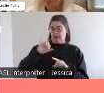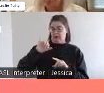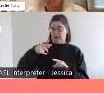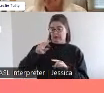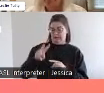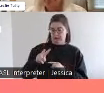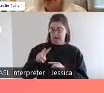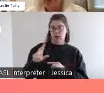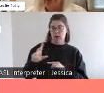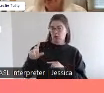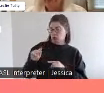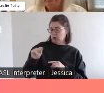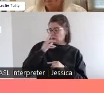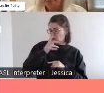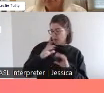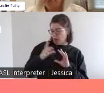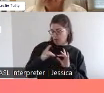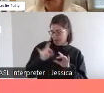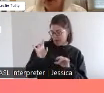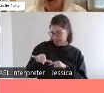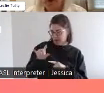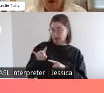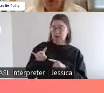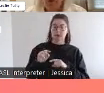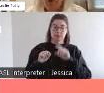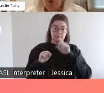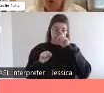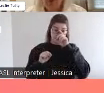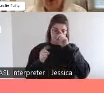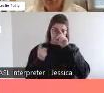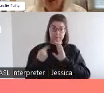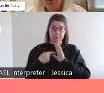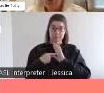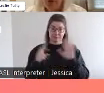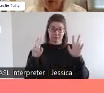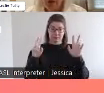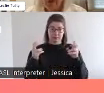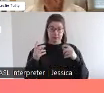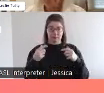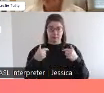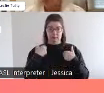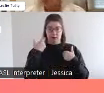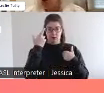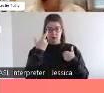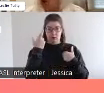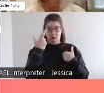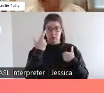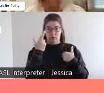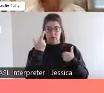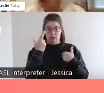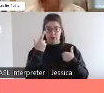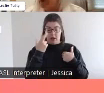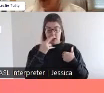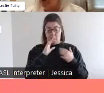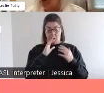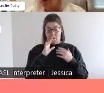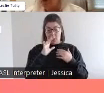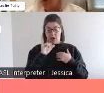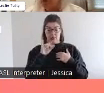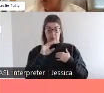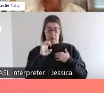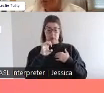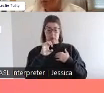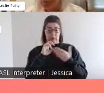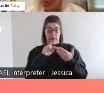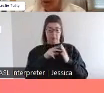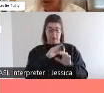jugement. Ensuite, 20 femmes ont parlé du fait de se renseigner sur l'AVC. Voici un exemple. J'ai réalisé qu'il y avait plus de types